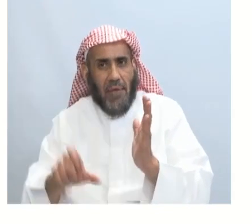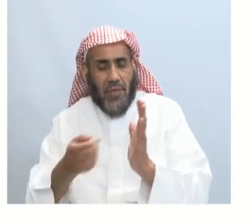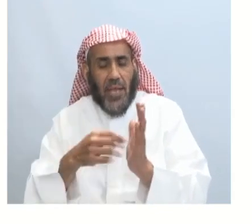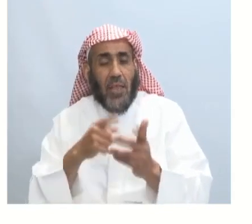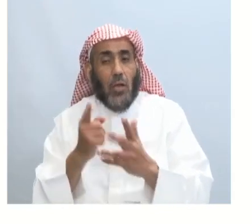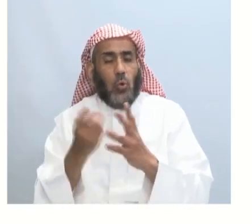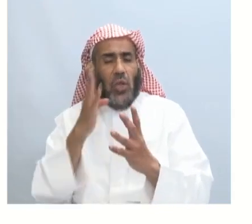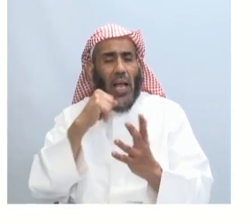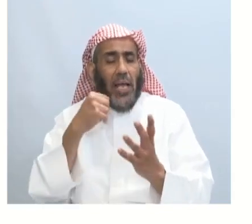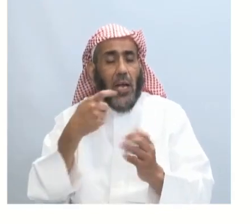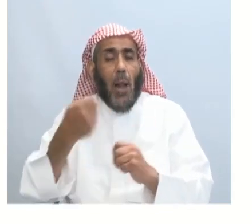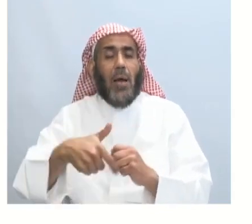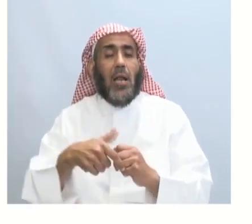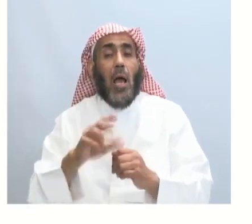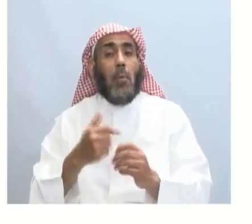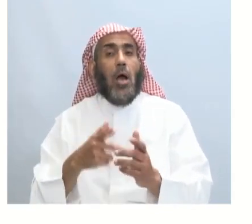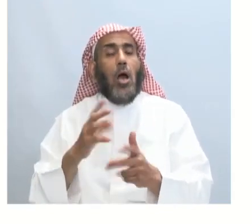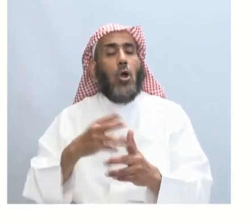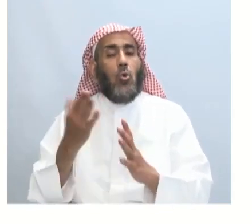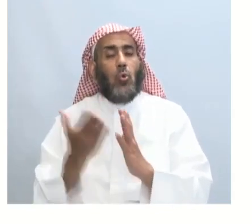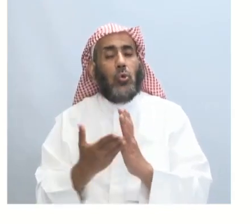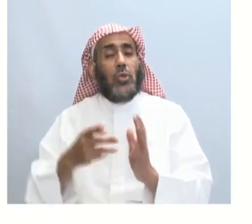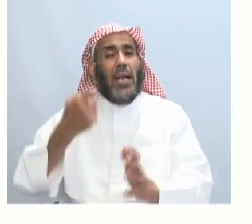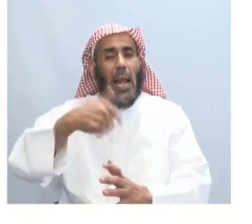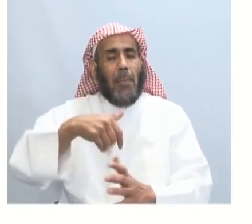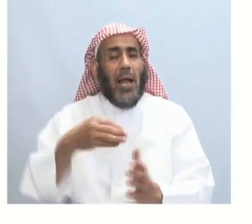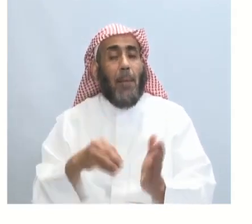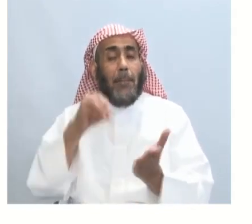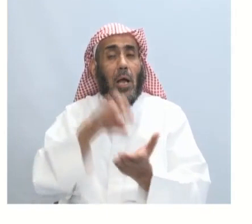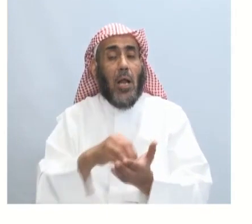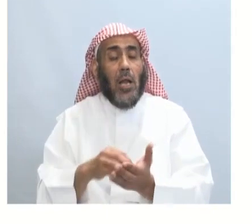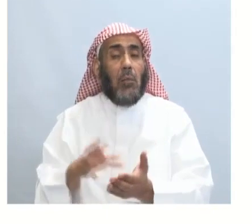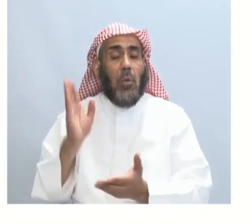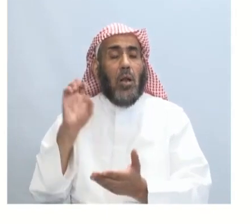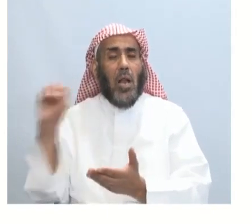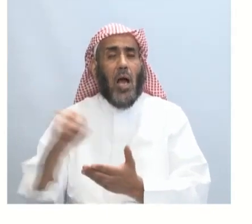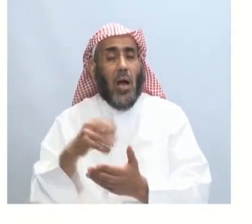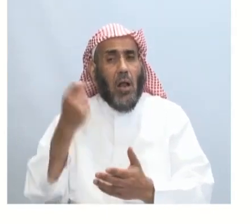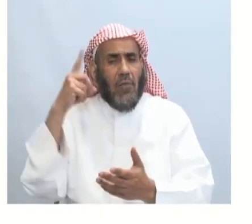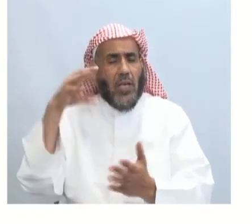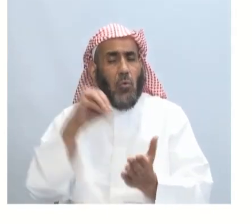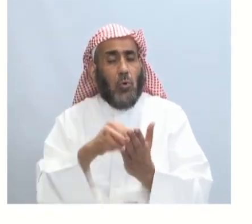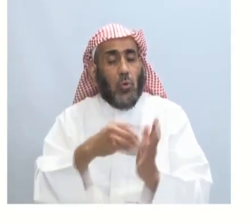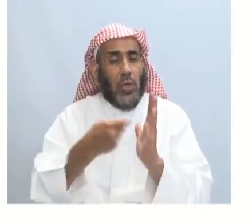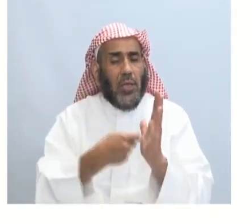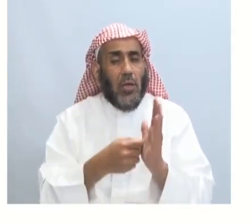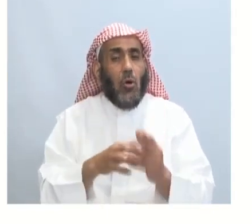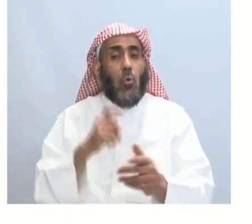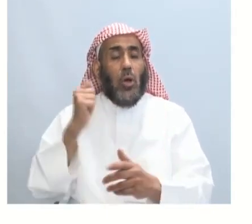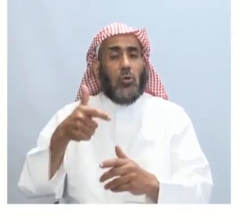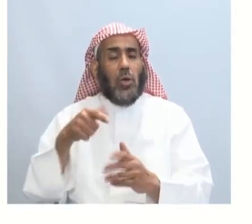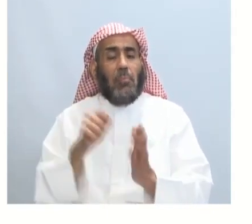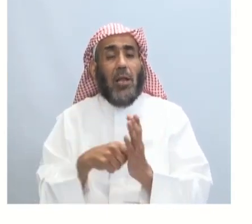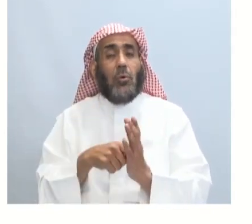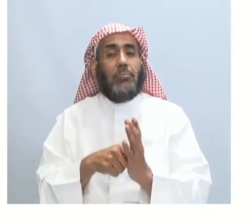العنصر غير المالي اما العنصر المالي هو محل حق الفكري عند تاليف كتاب باء هو محتوى الكتاب والعنصر المالي